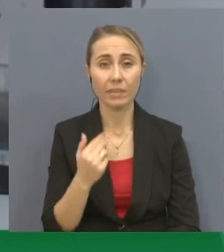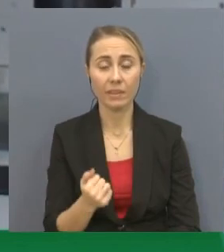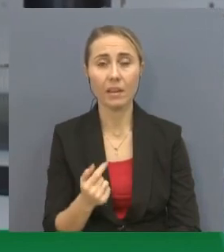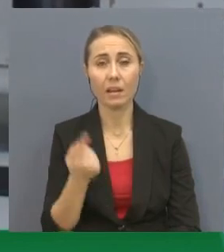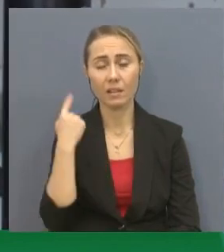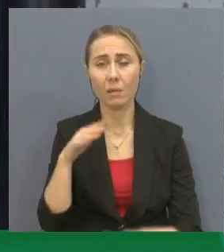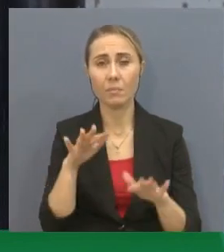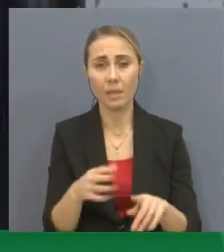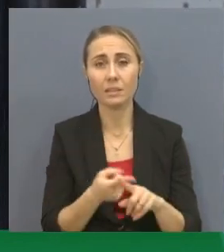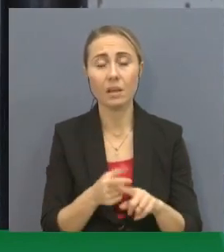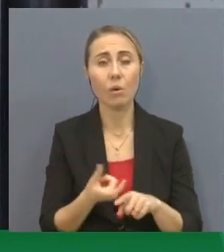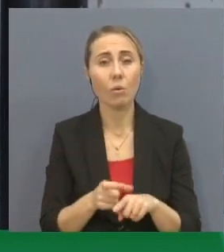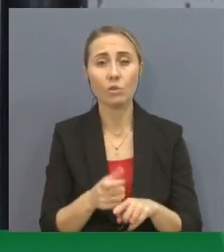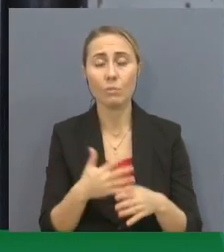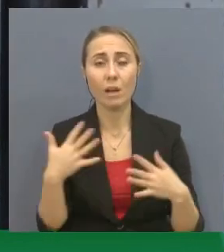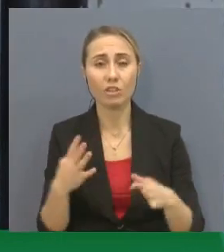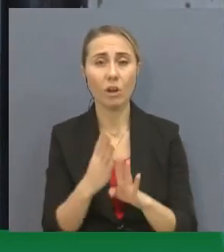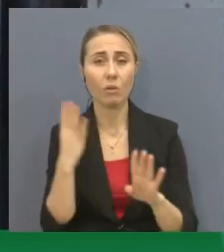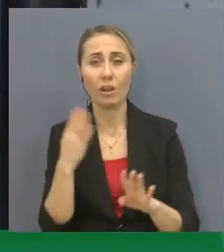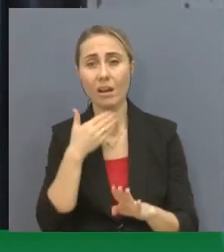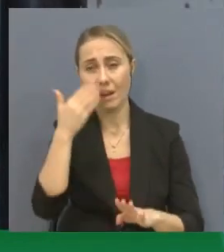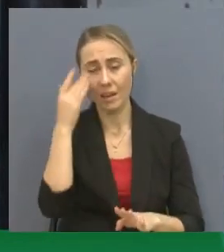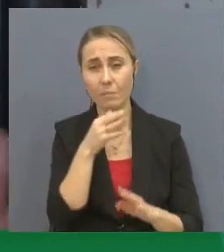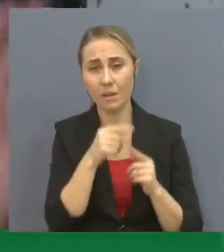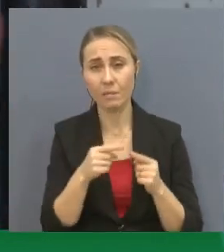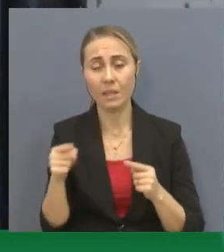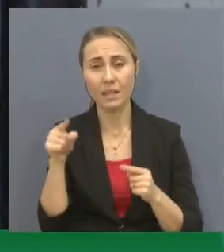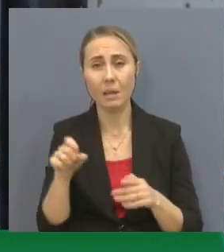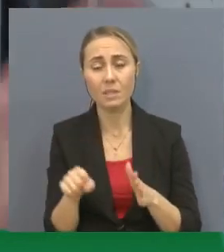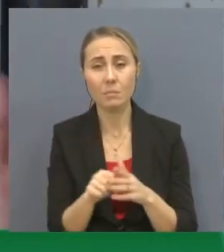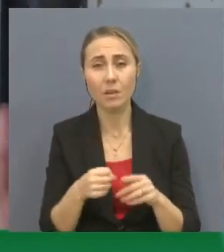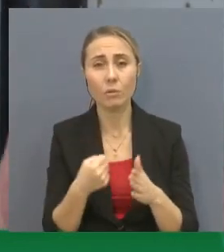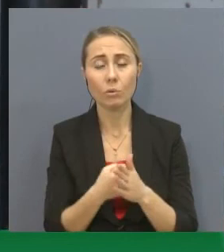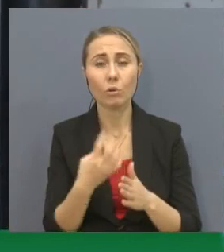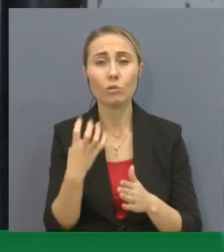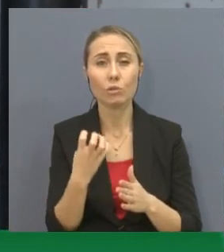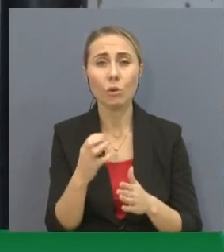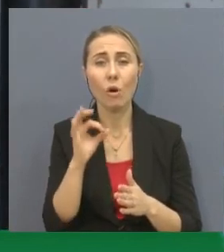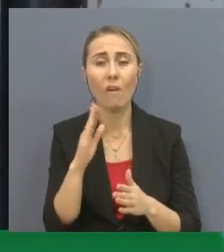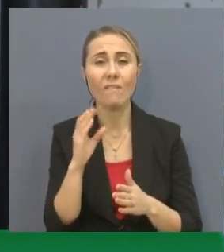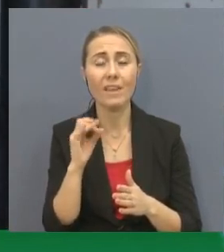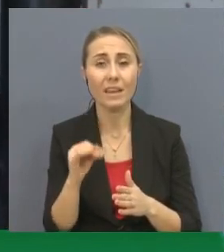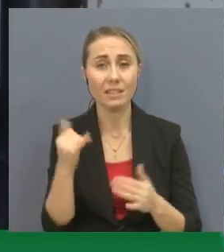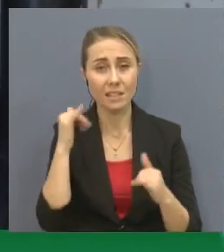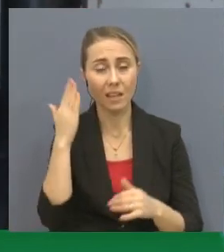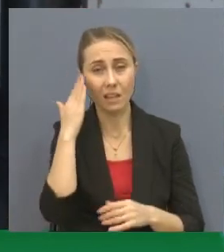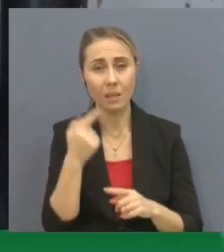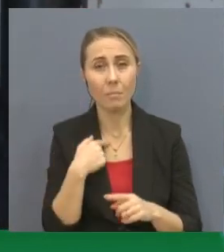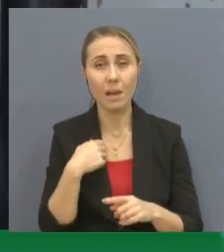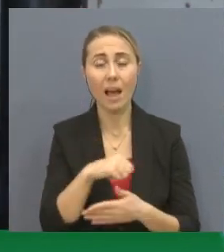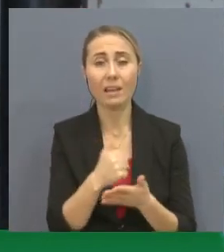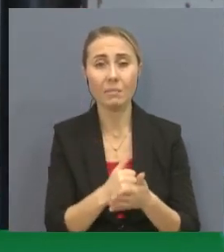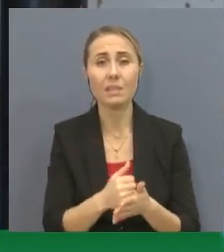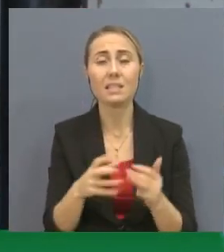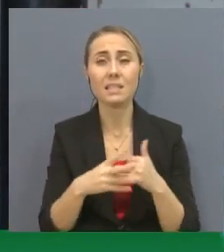том участке очень большая очередь иногда в летний период там забивают до 400 голов овец мы обращались в акимат просили земельный